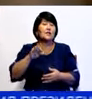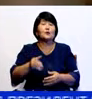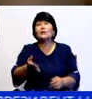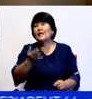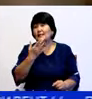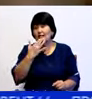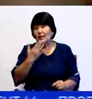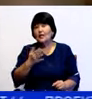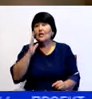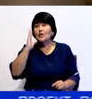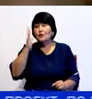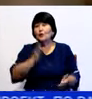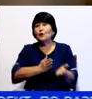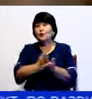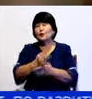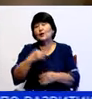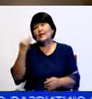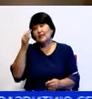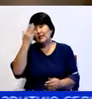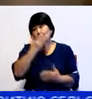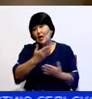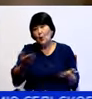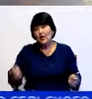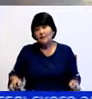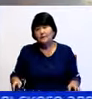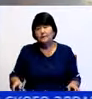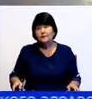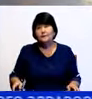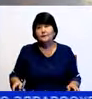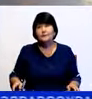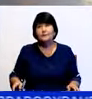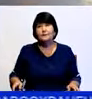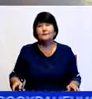национального и будет служить интересам народа.